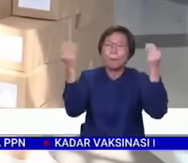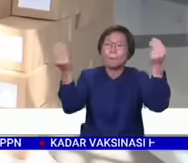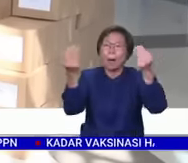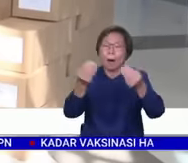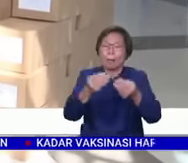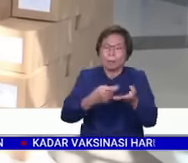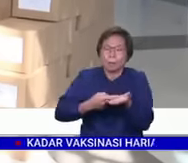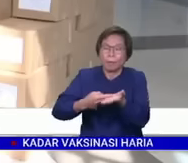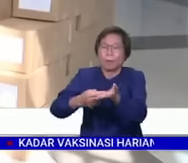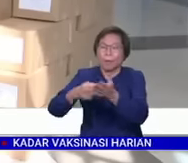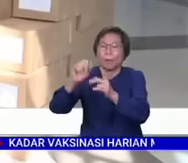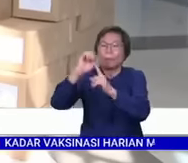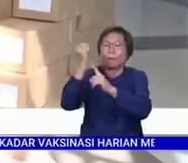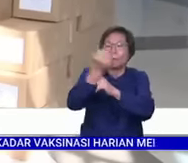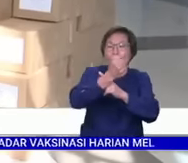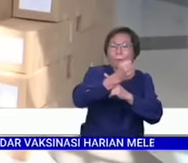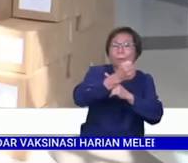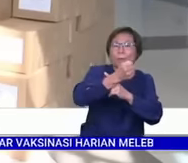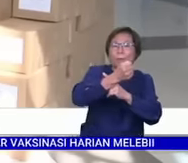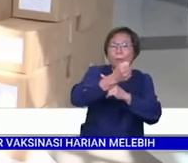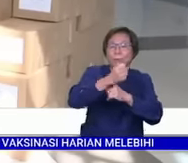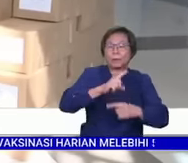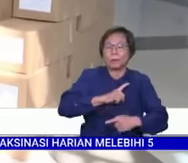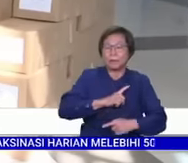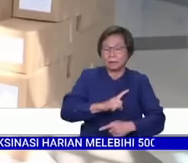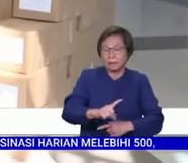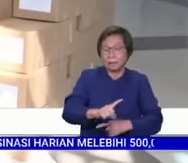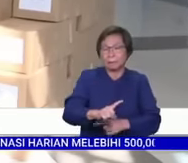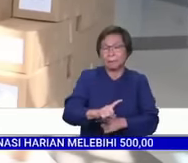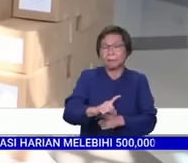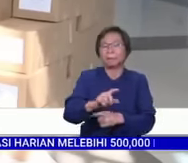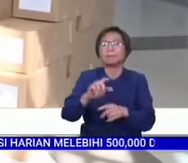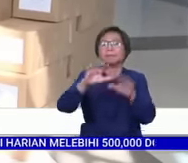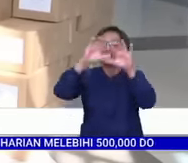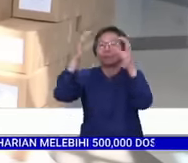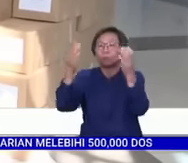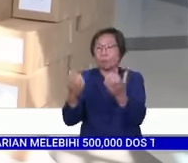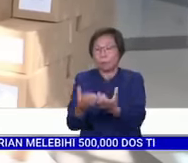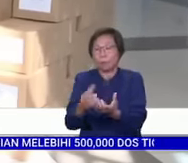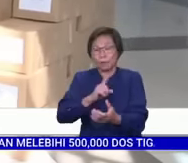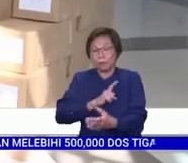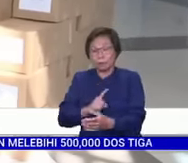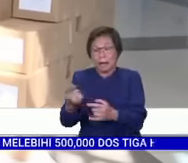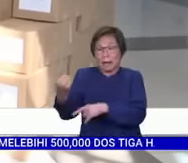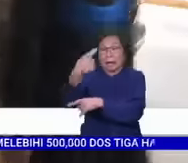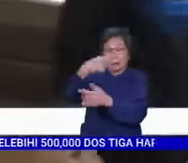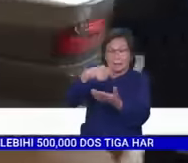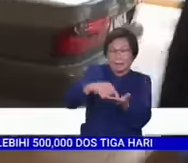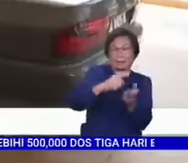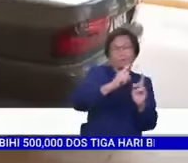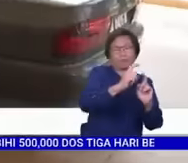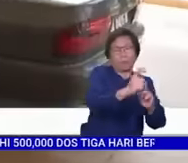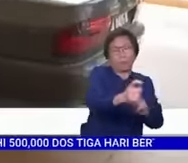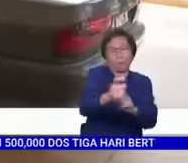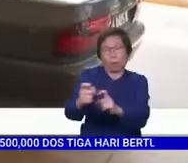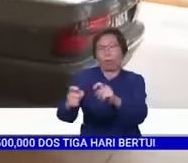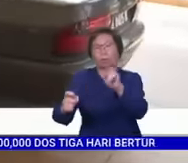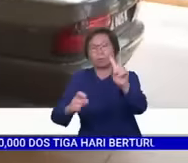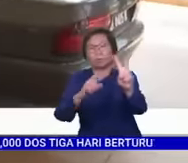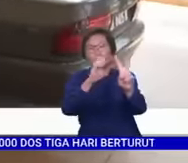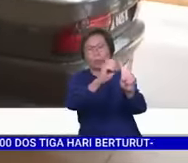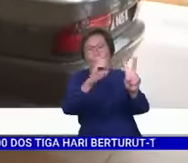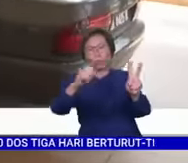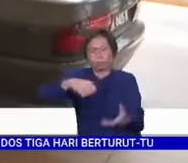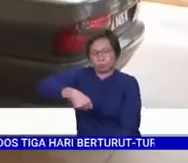perundingan pertumbuhan Islam melicia mapim dan Global Ikhwan holding sendirian berhad hari ini telah pun mengajikan sebanyak